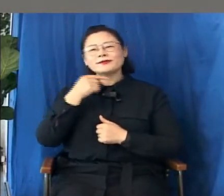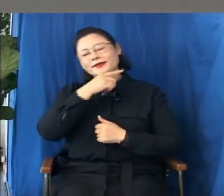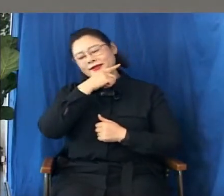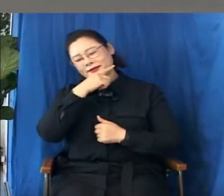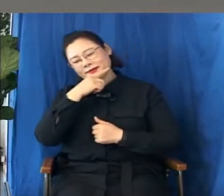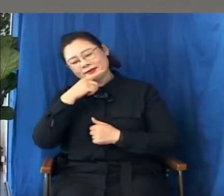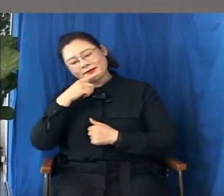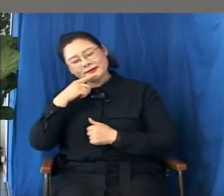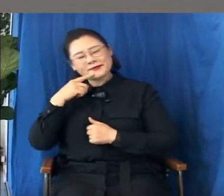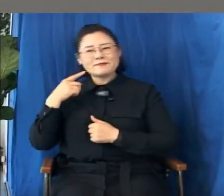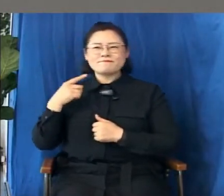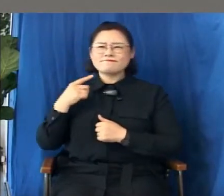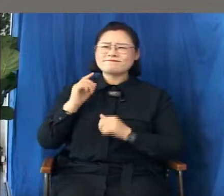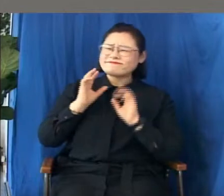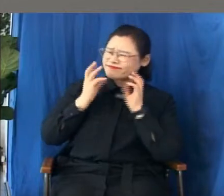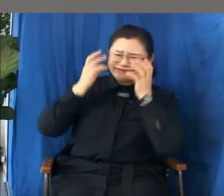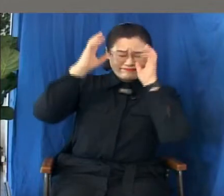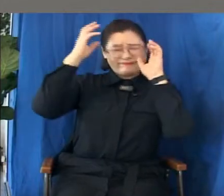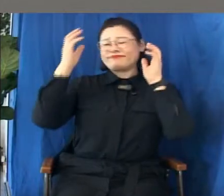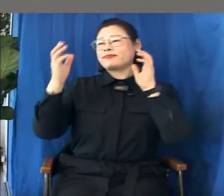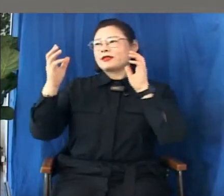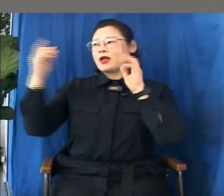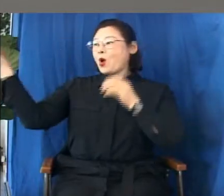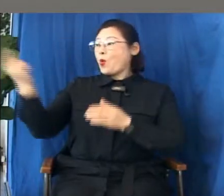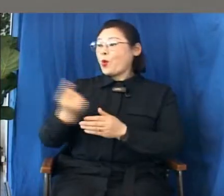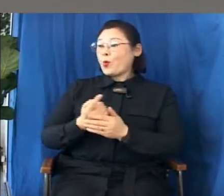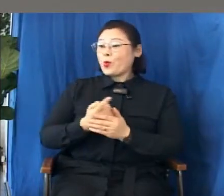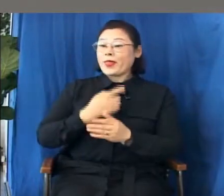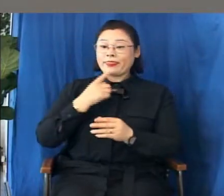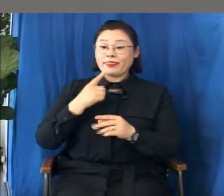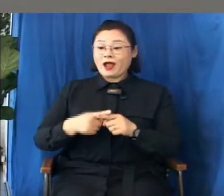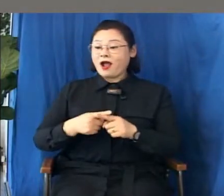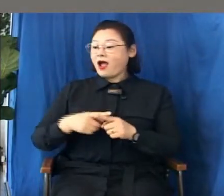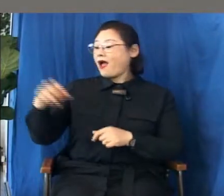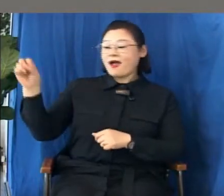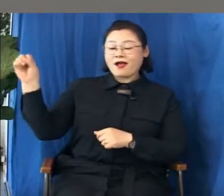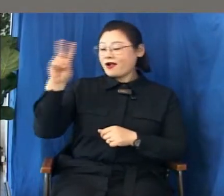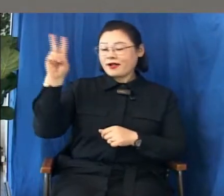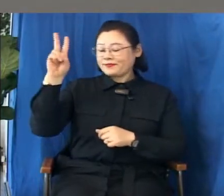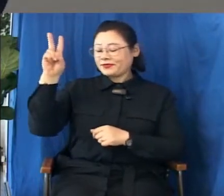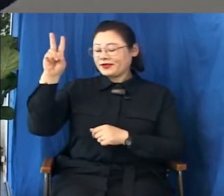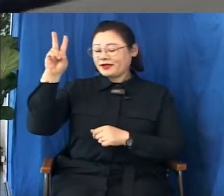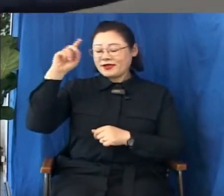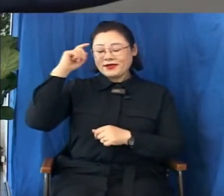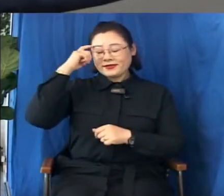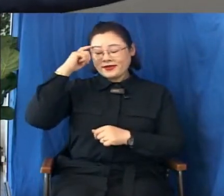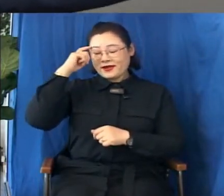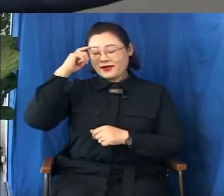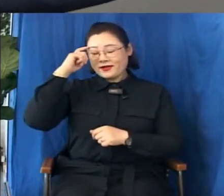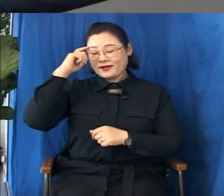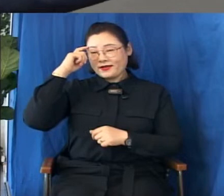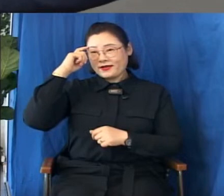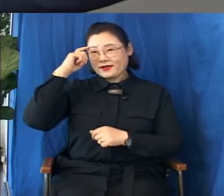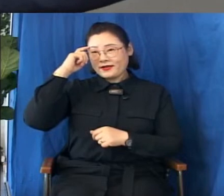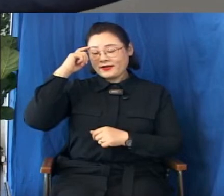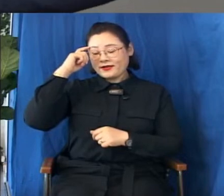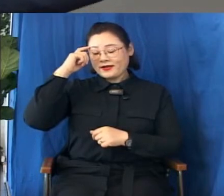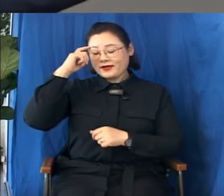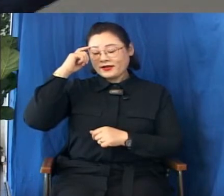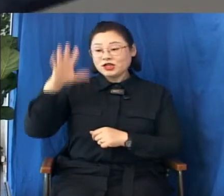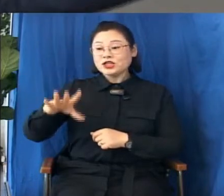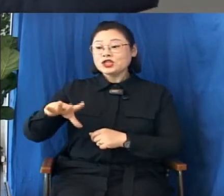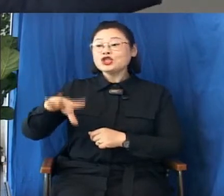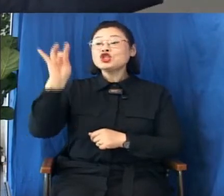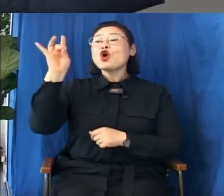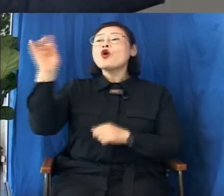이 여자가 이 남자가 그러고 왔다가 갑자기 생각이 그쪽으로 확 가버리니까 질문 자체가